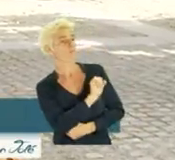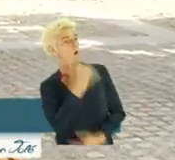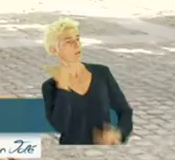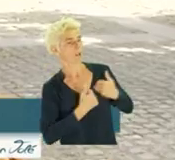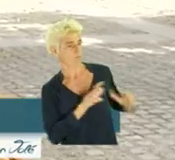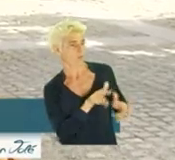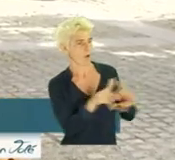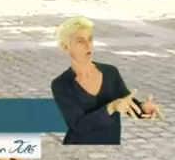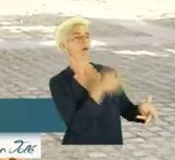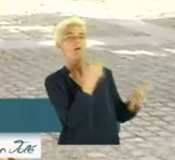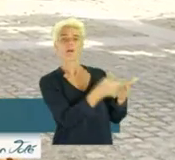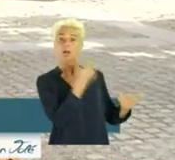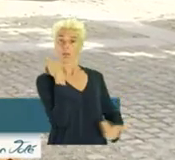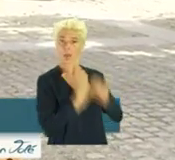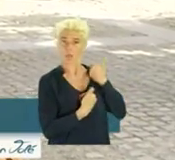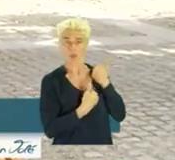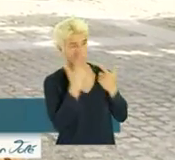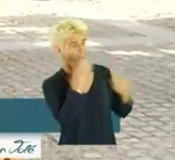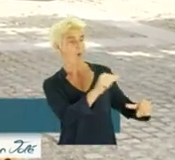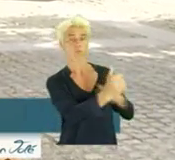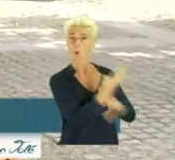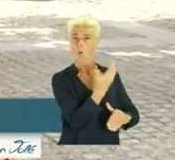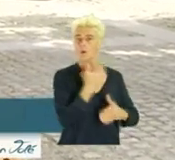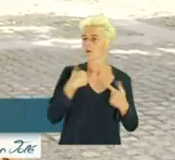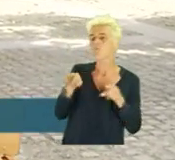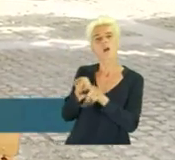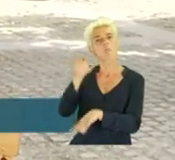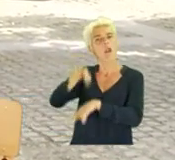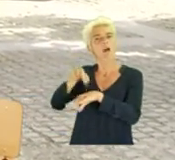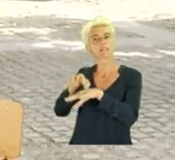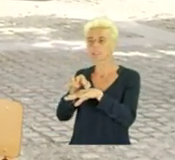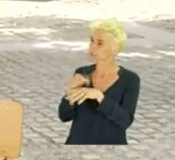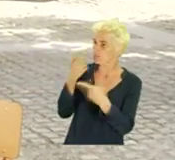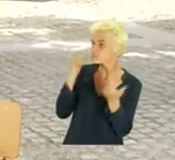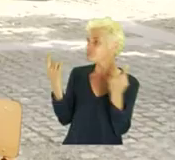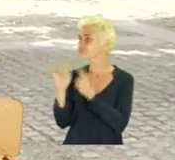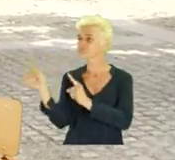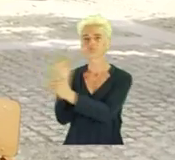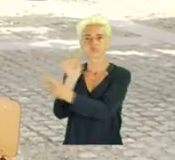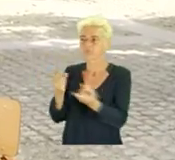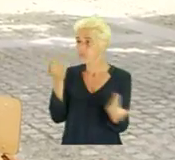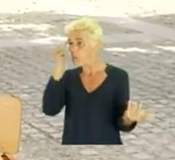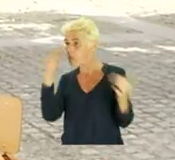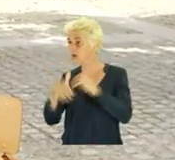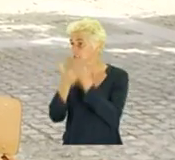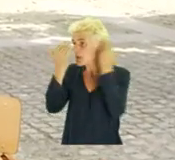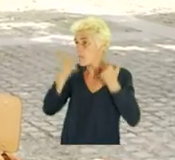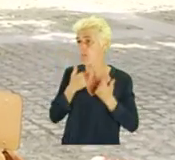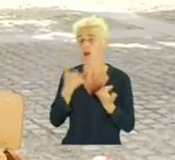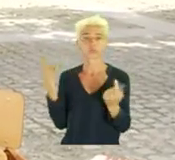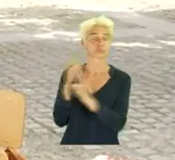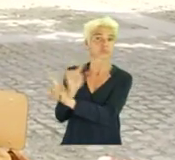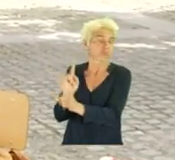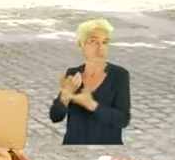en fauteuil roulant, on se dit « Ah, cette personne-là, elle est en fauteuil roulant ». Mais la drépanocytose, vous passez, vous êtes à côté d'une personne qui est porteur